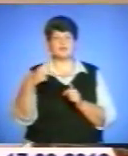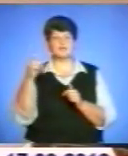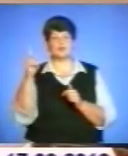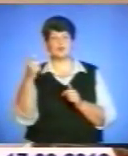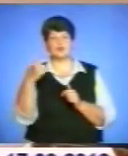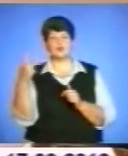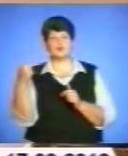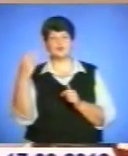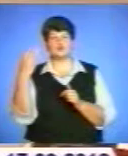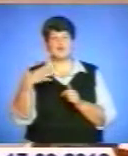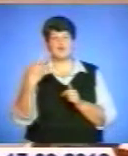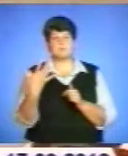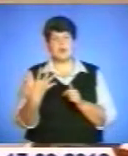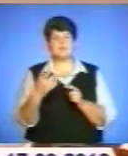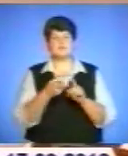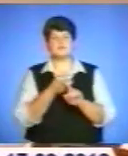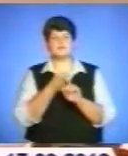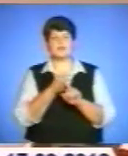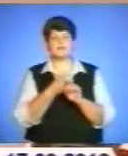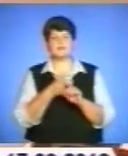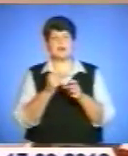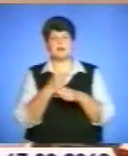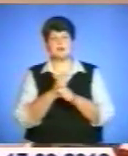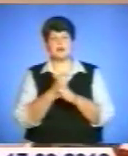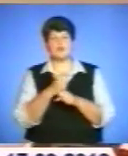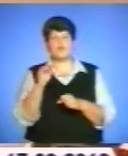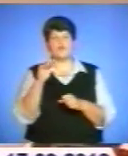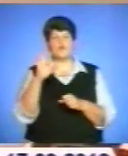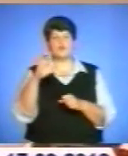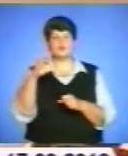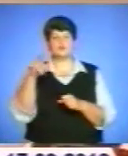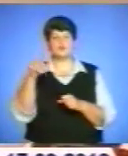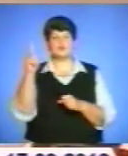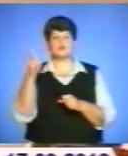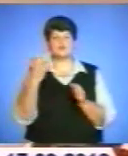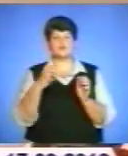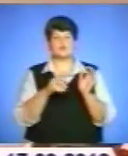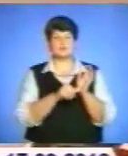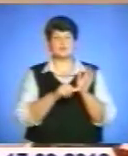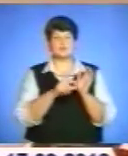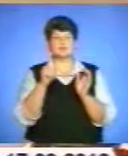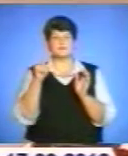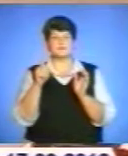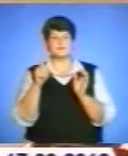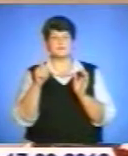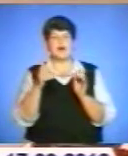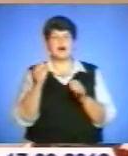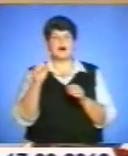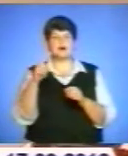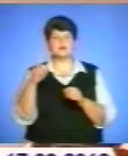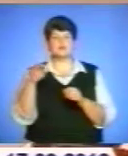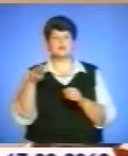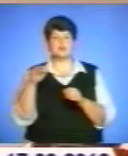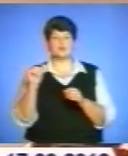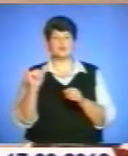120-145, в залежності від полів, від аналізу. Фосфору у нас іде від 46 до 76. Азоту ми